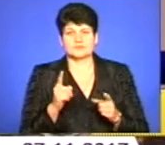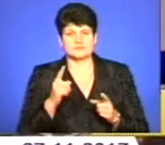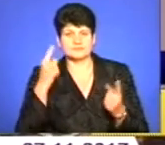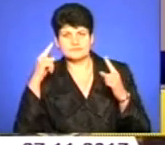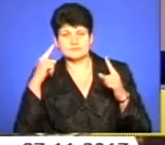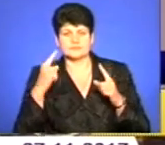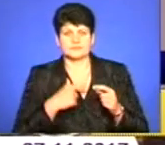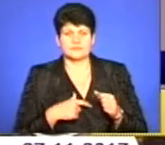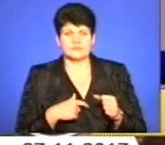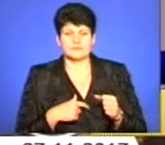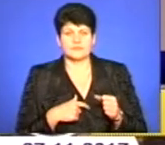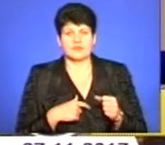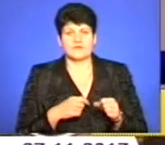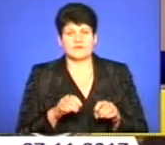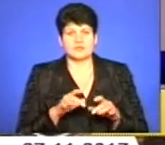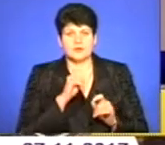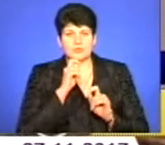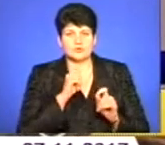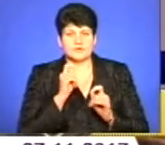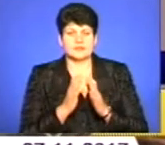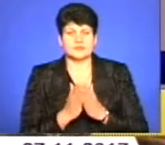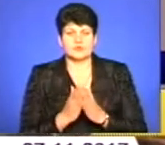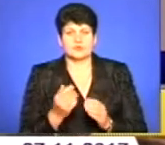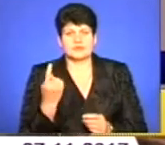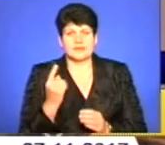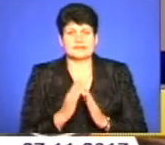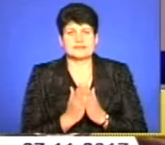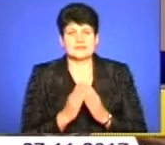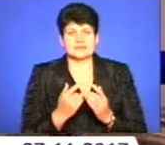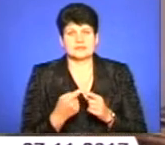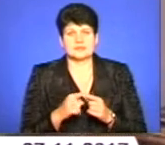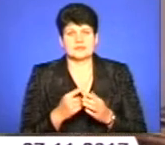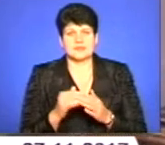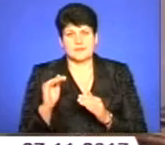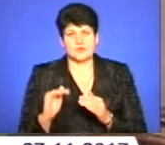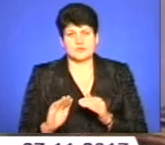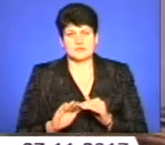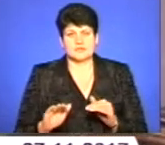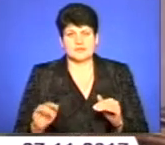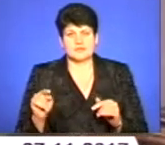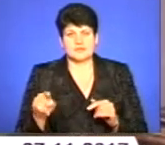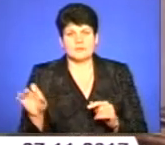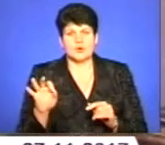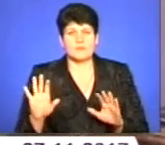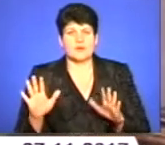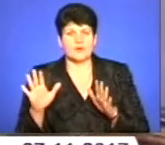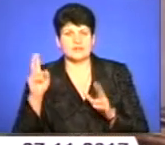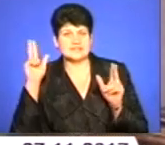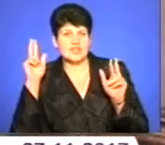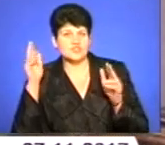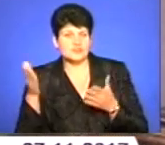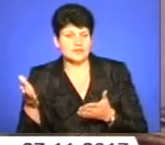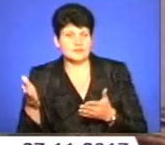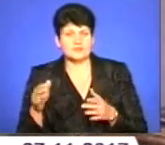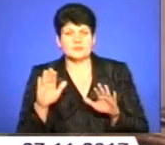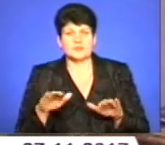вирішила подарувати ряд книжок. Одна з книжок орієнтована на дітей молодшого віку, тому що там про пригоди зайчиків, так, щоб